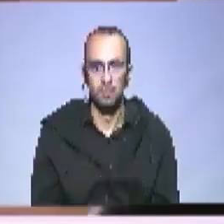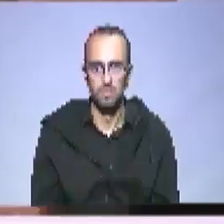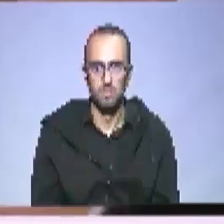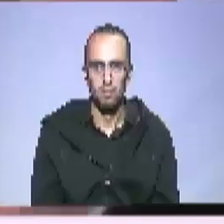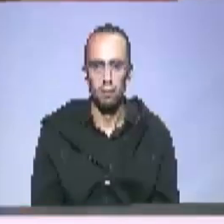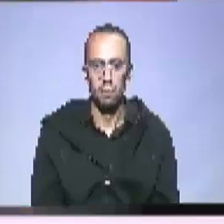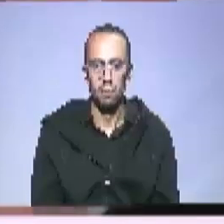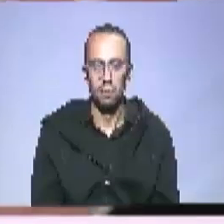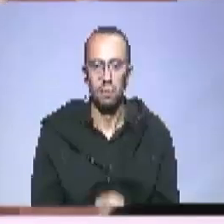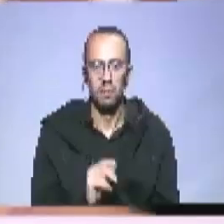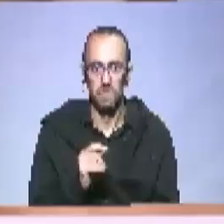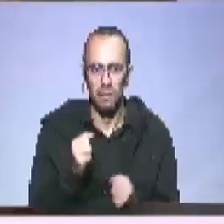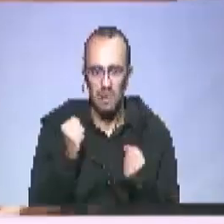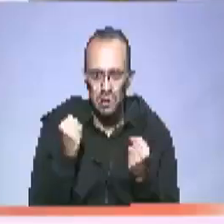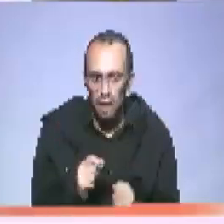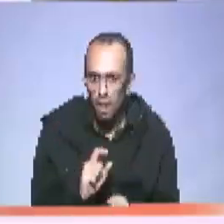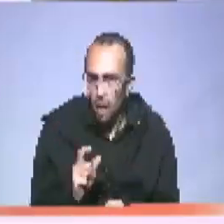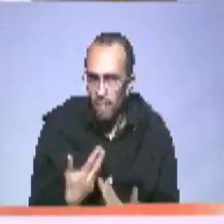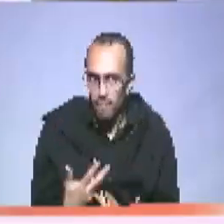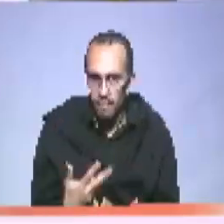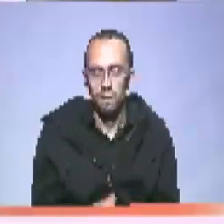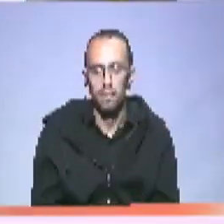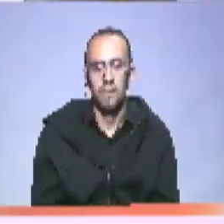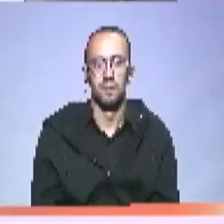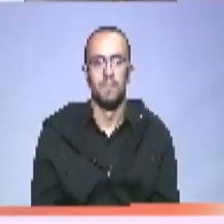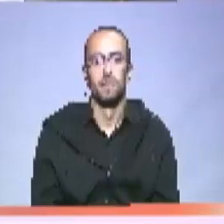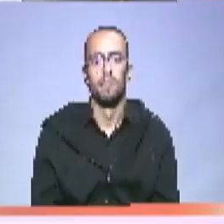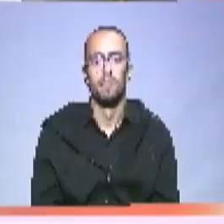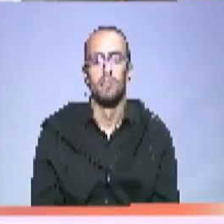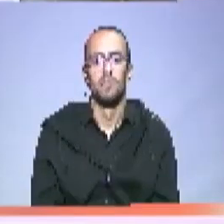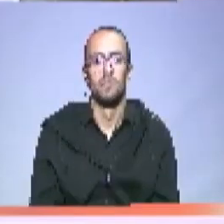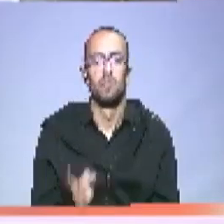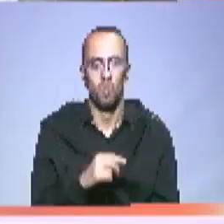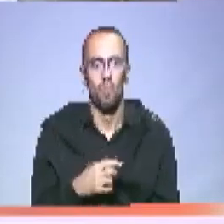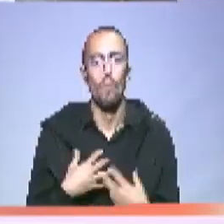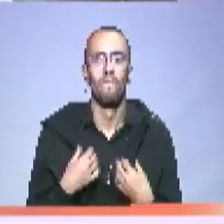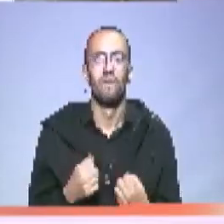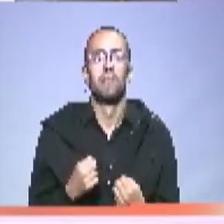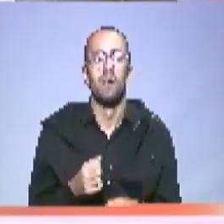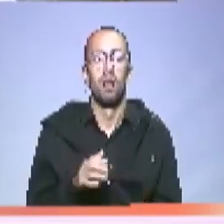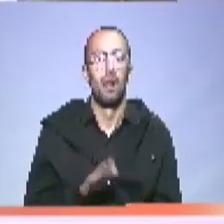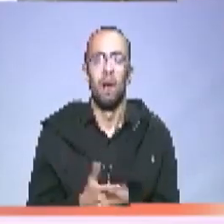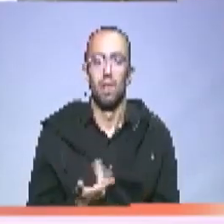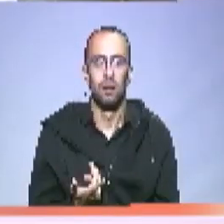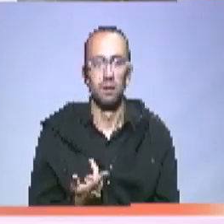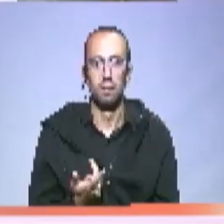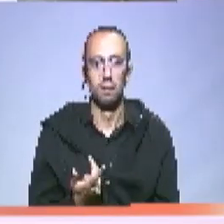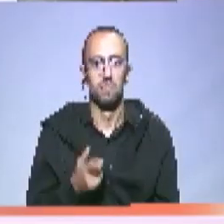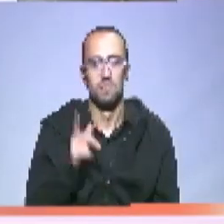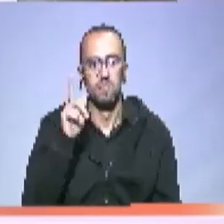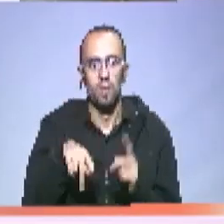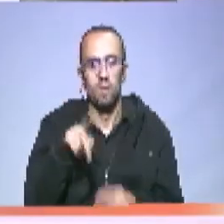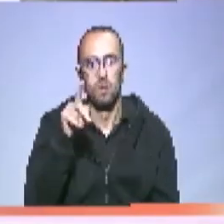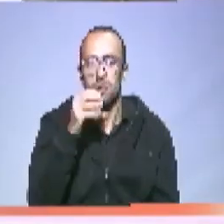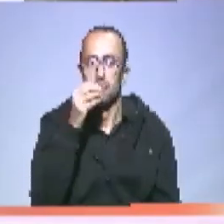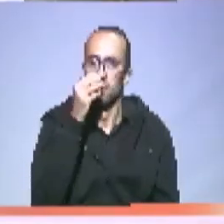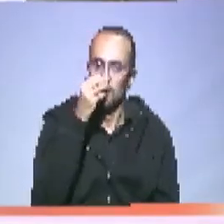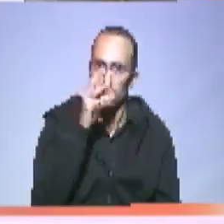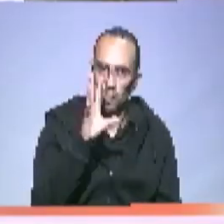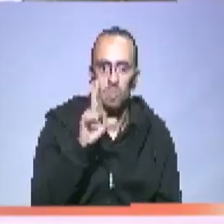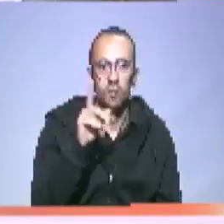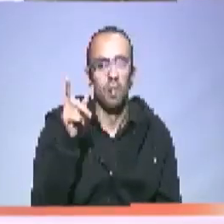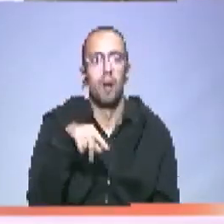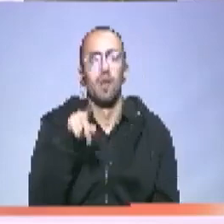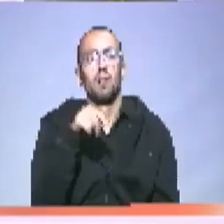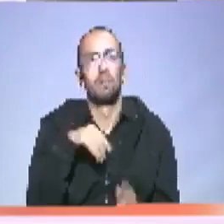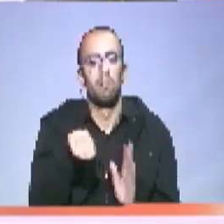حاجات مش دسمه، مفيده جدا، ويعني مفيد بقى كمان جانب الناس النباتيين اللي بيعمل